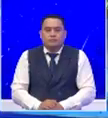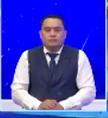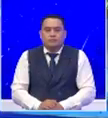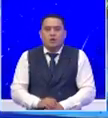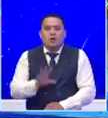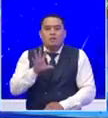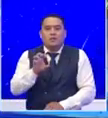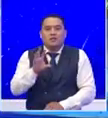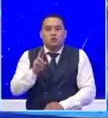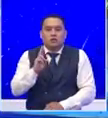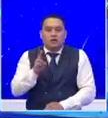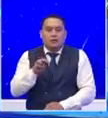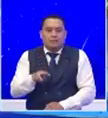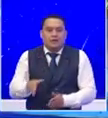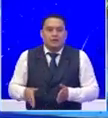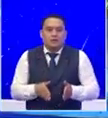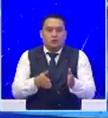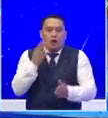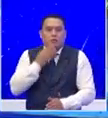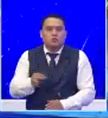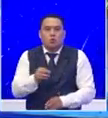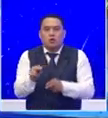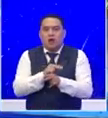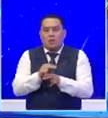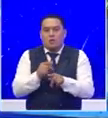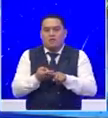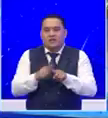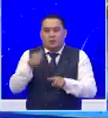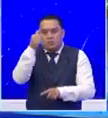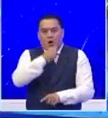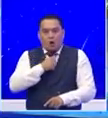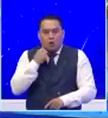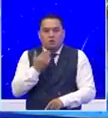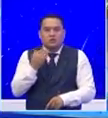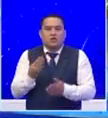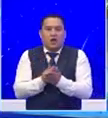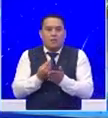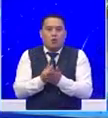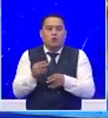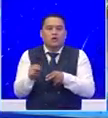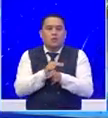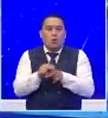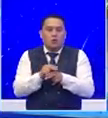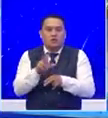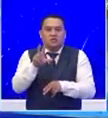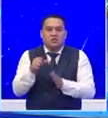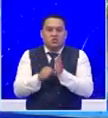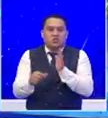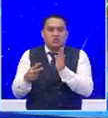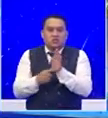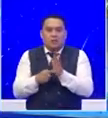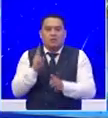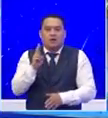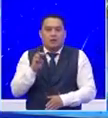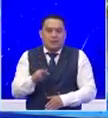Почти 500 километров автодорог Алматинской области отремонтируют в этом году. Из них среднему ремонту подлежит 367